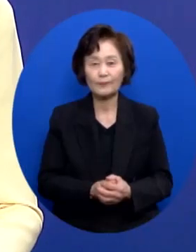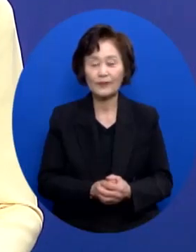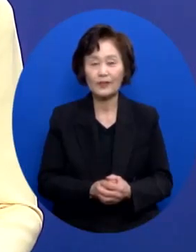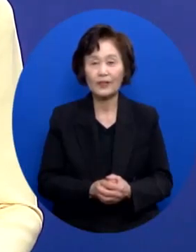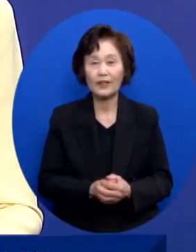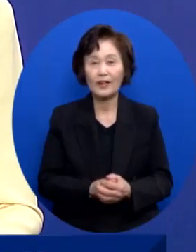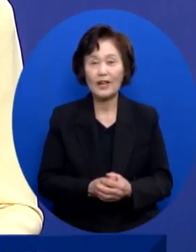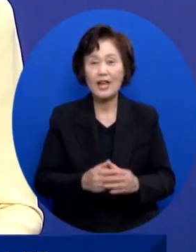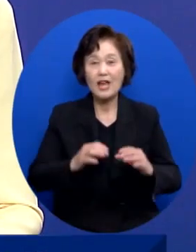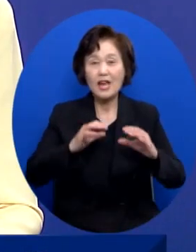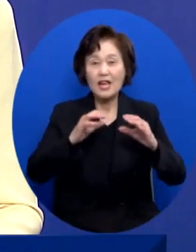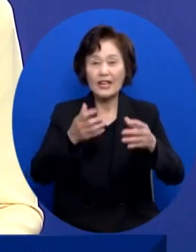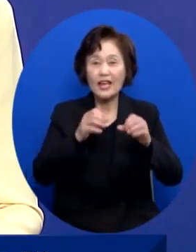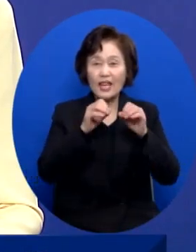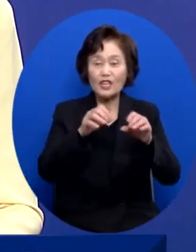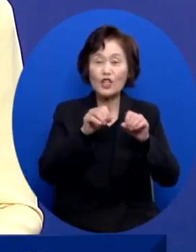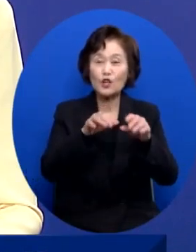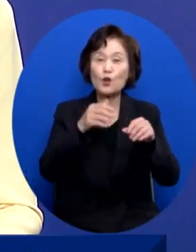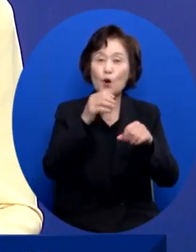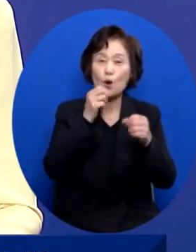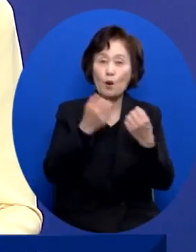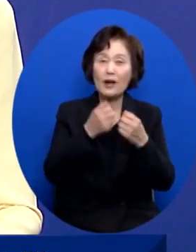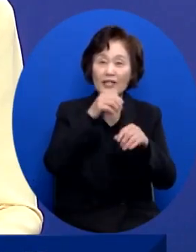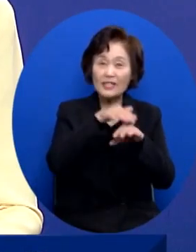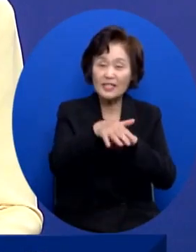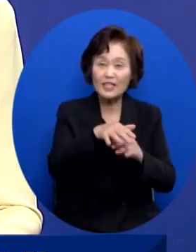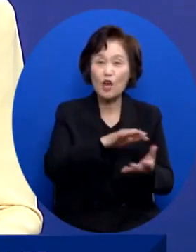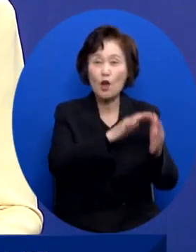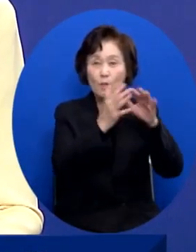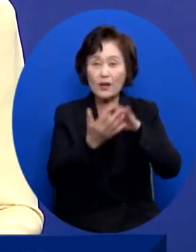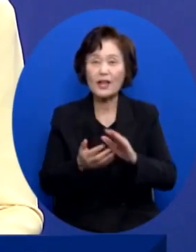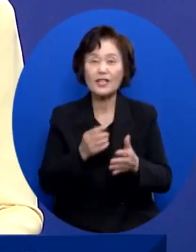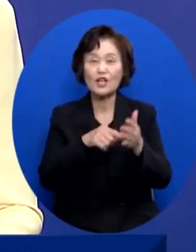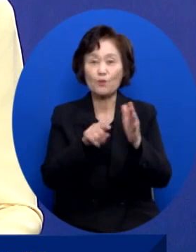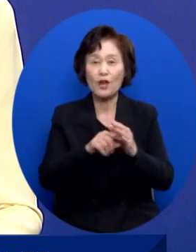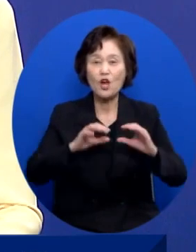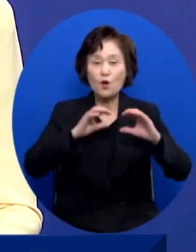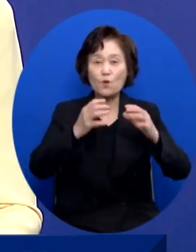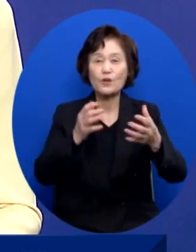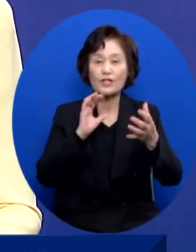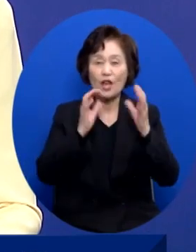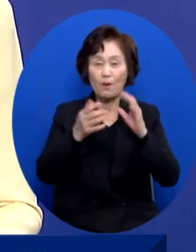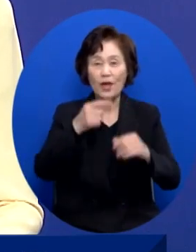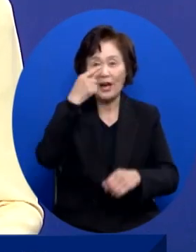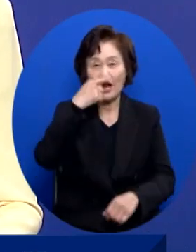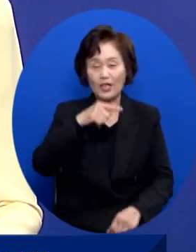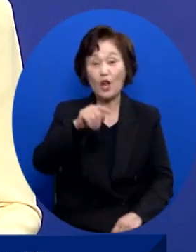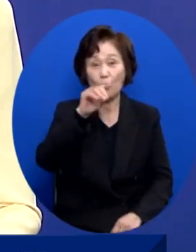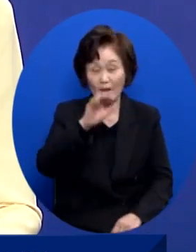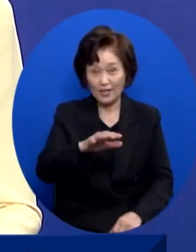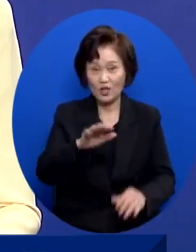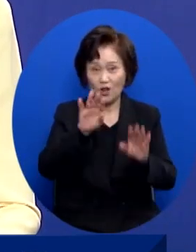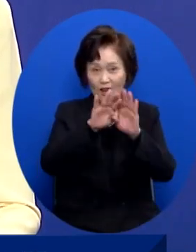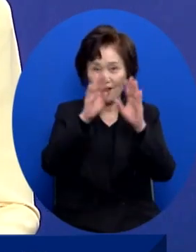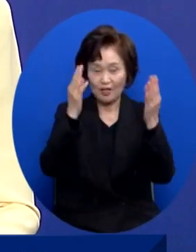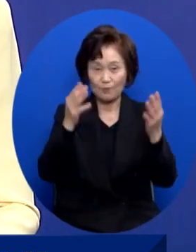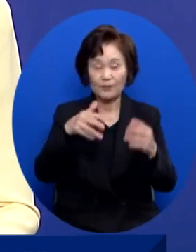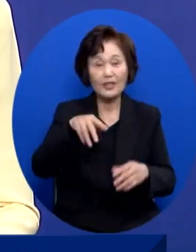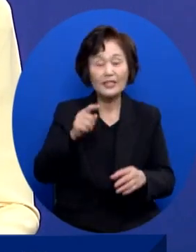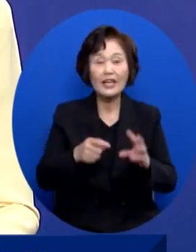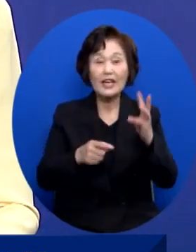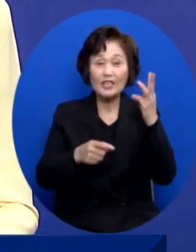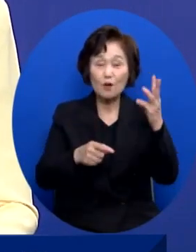지난주 세계 선교 방식의 패러다임 전환을 위한 국제회의가 태국 방콕에서 진행됐다고 하는데요 제 3세계 선교